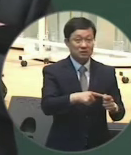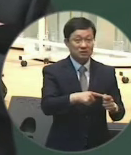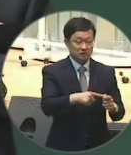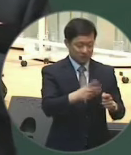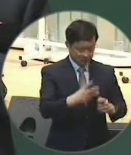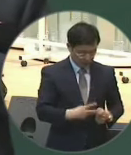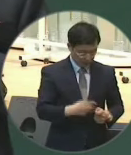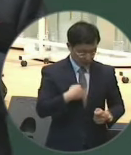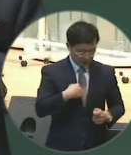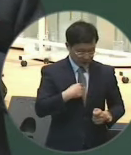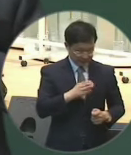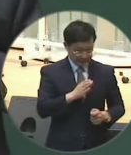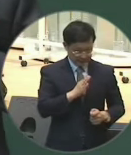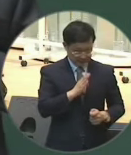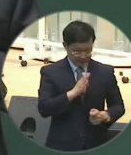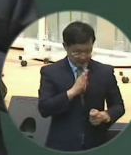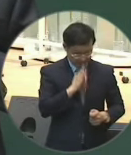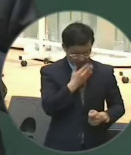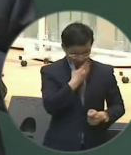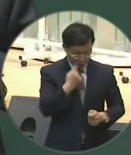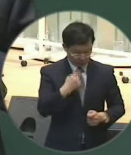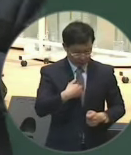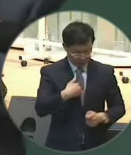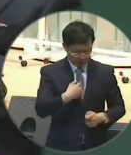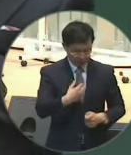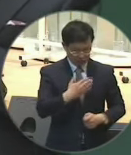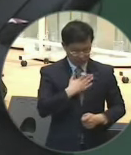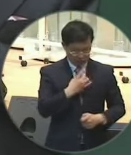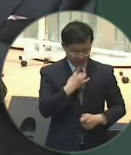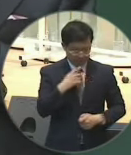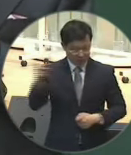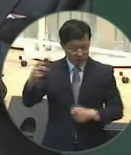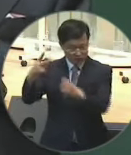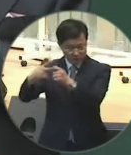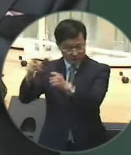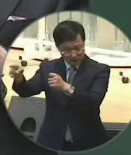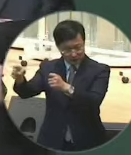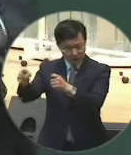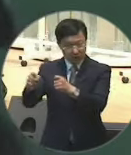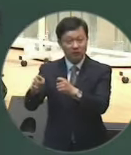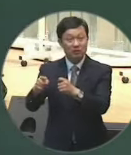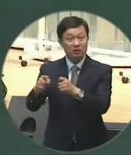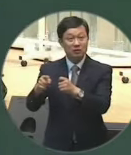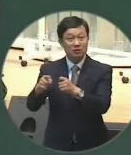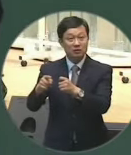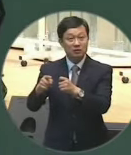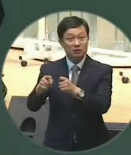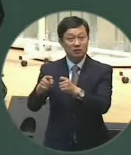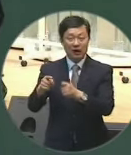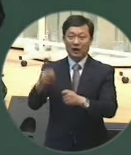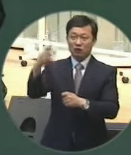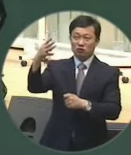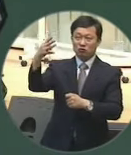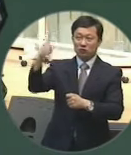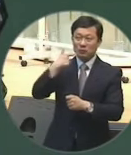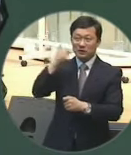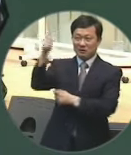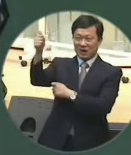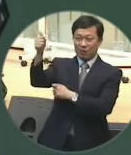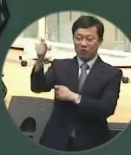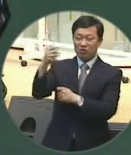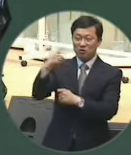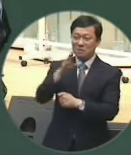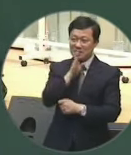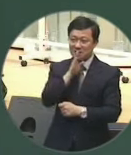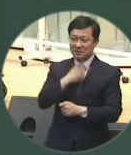all these other people are all wrong, and we're the only one in the right. 아, 우리만 맞고 유광수 목사 이거구나. Oh, we are the one that's right, and